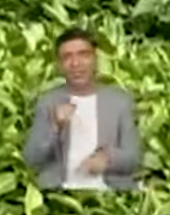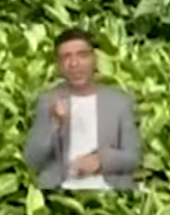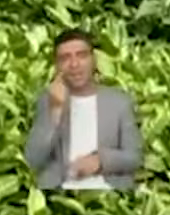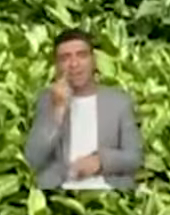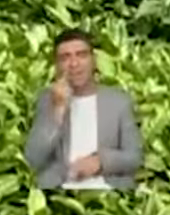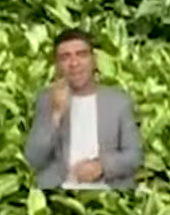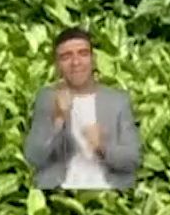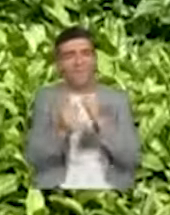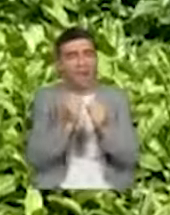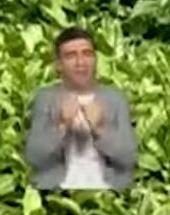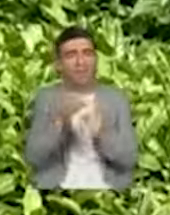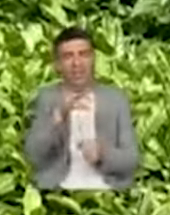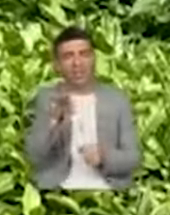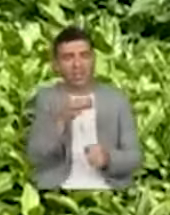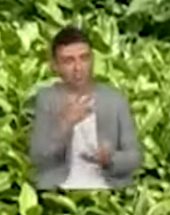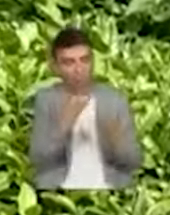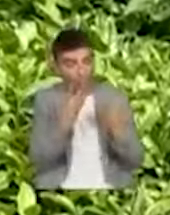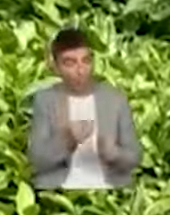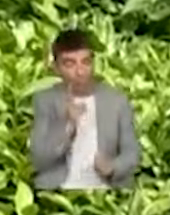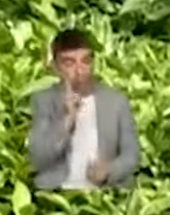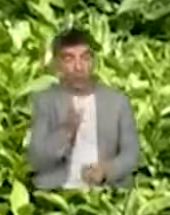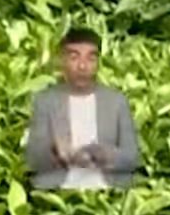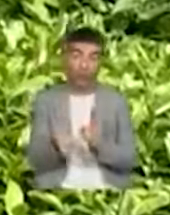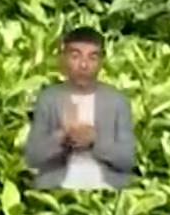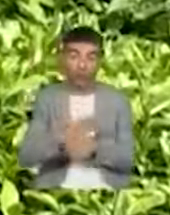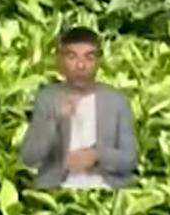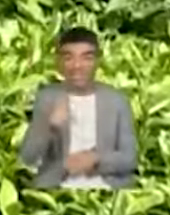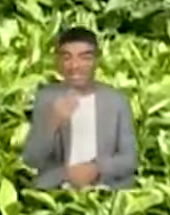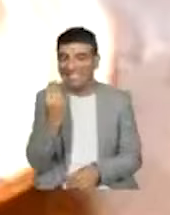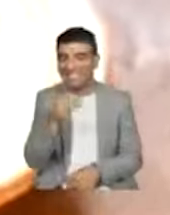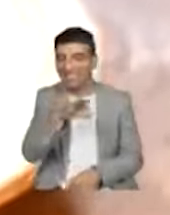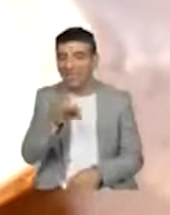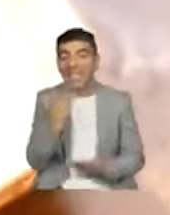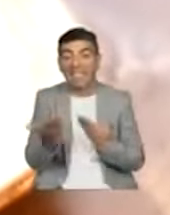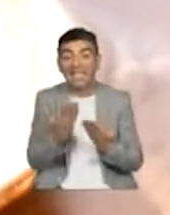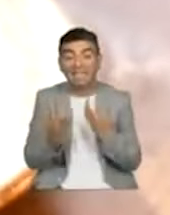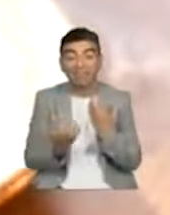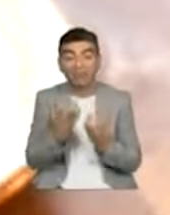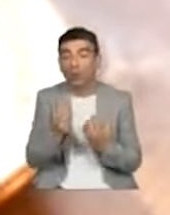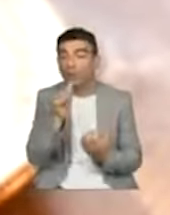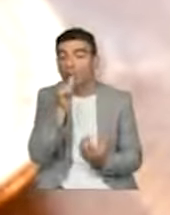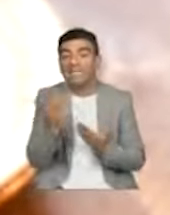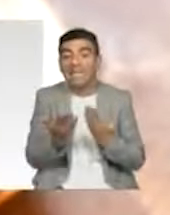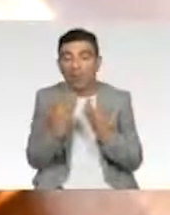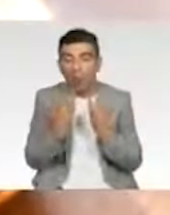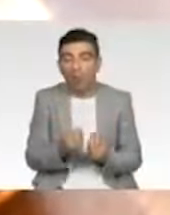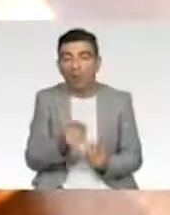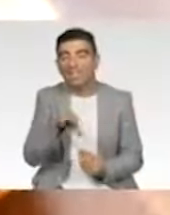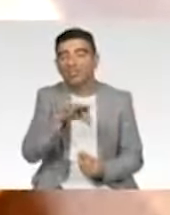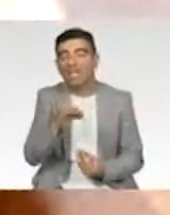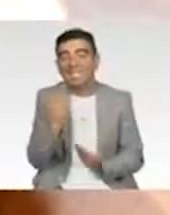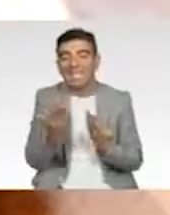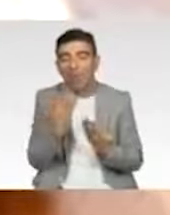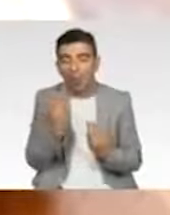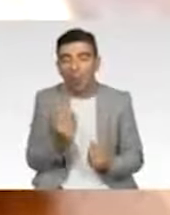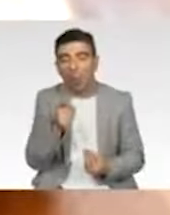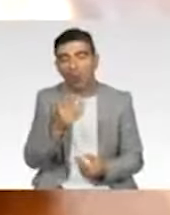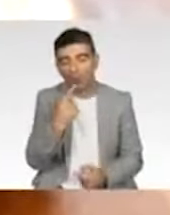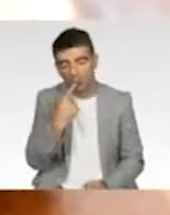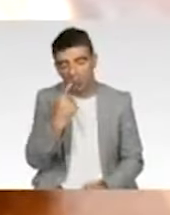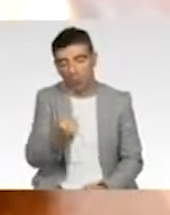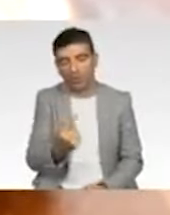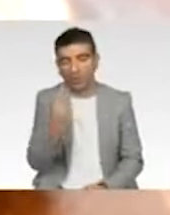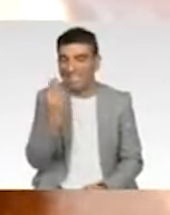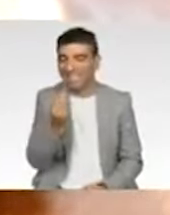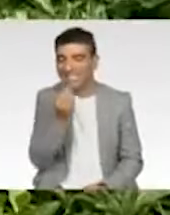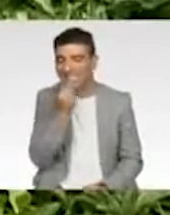çayın işlenmesini gördükten sonra şimdi iyi çay nasıl demlenir, suyu nasıl olmalıdır, çayı nasıl olmalıdır ondan bahsedeceğiz.